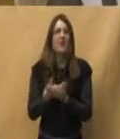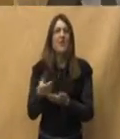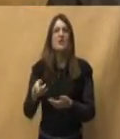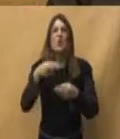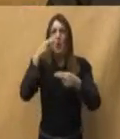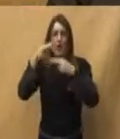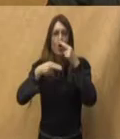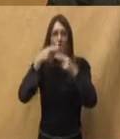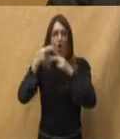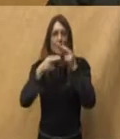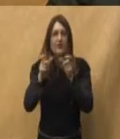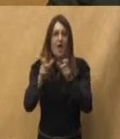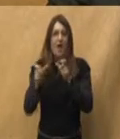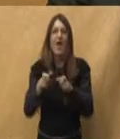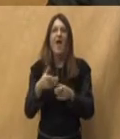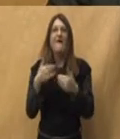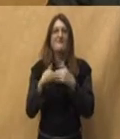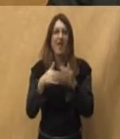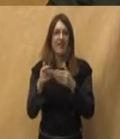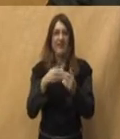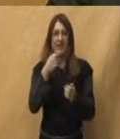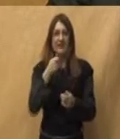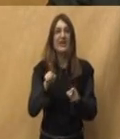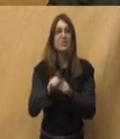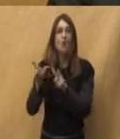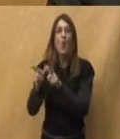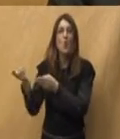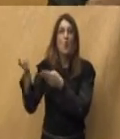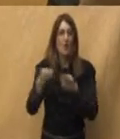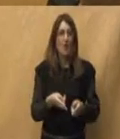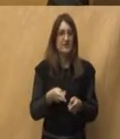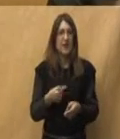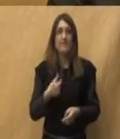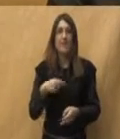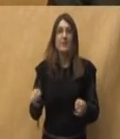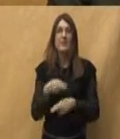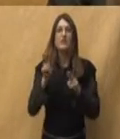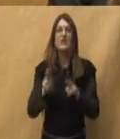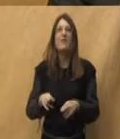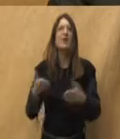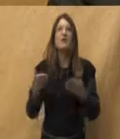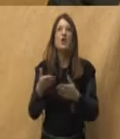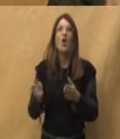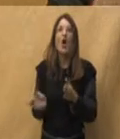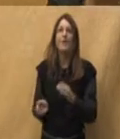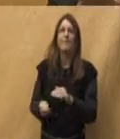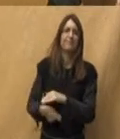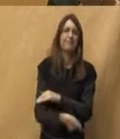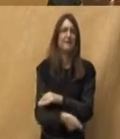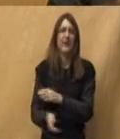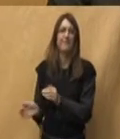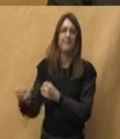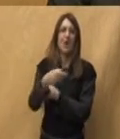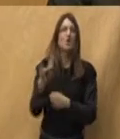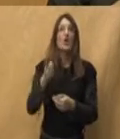kontrolu kvalitete namirnica, između ostalog i za uvoz. Vodite računa da mi ne možemo imati sad nekakav ekstra uvoz mimo Europske unije. Imamo što